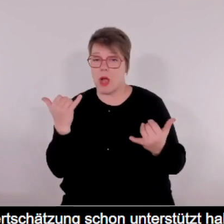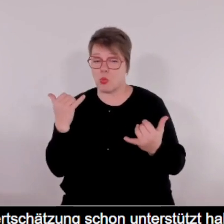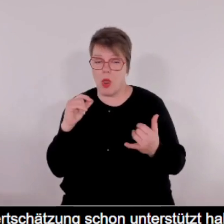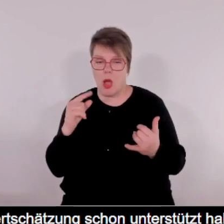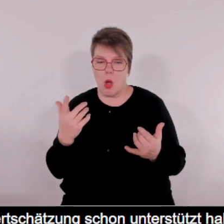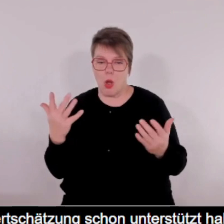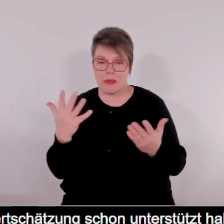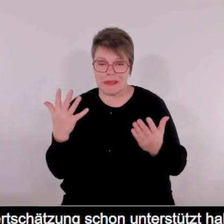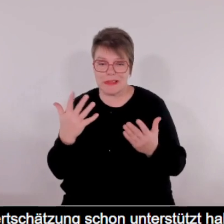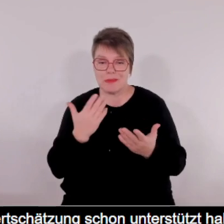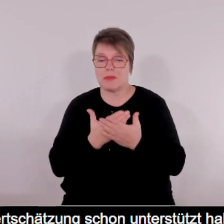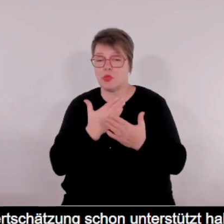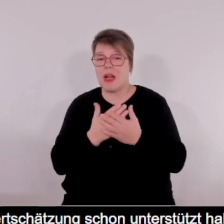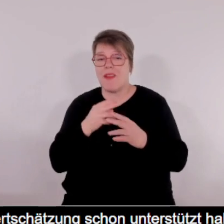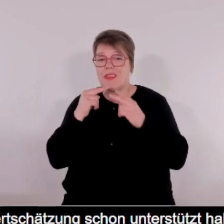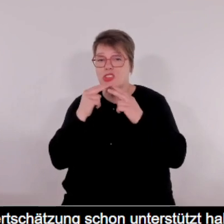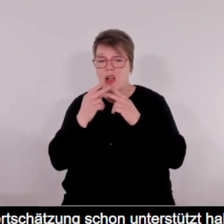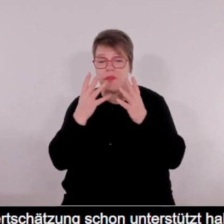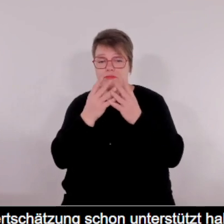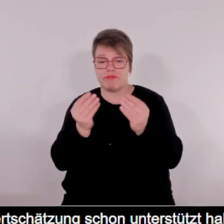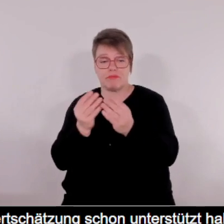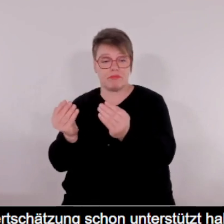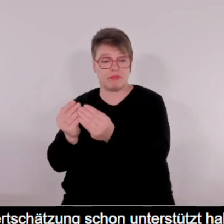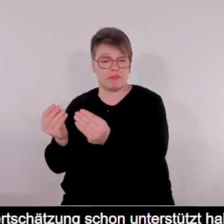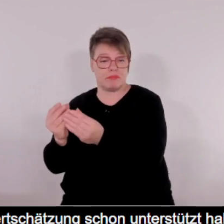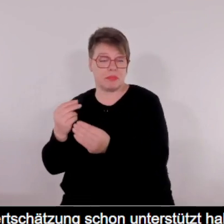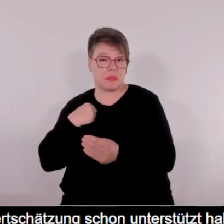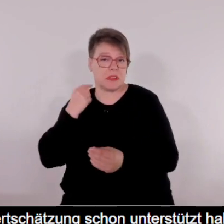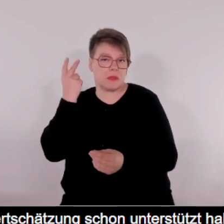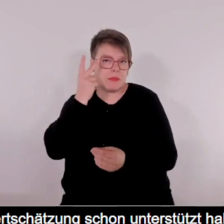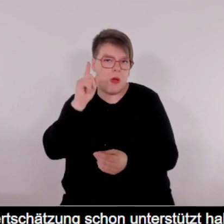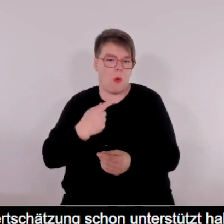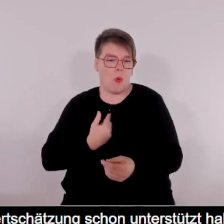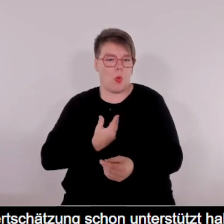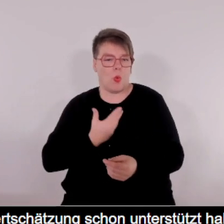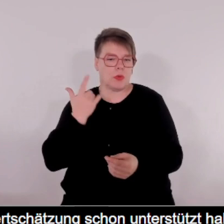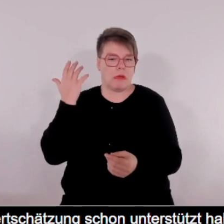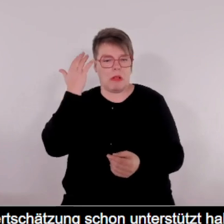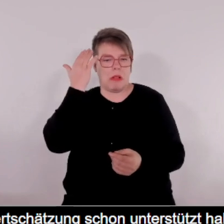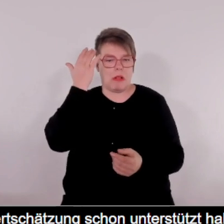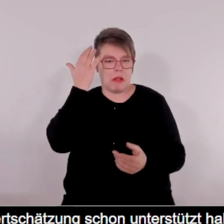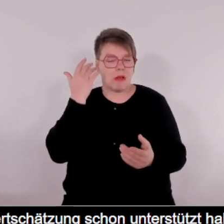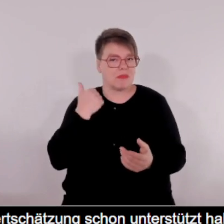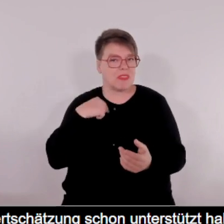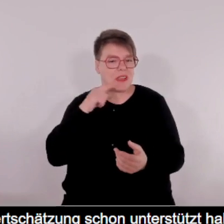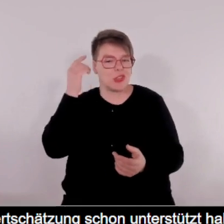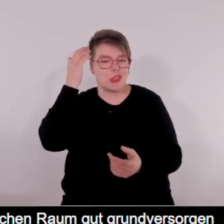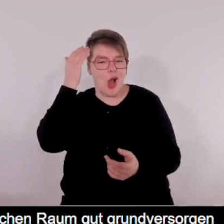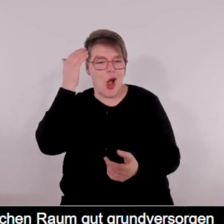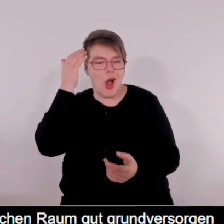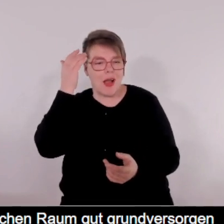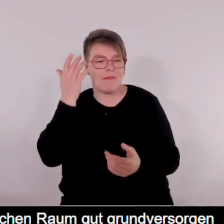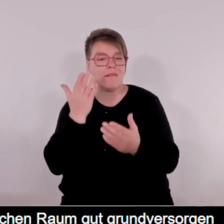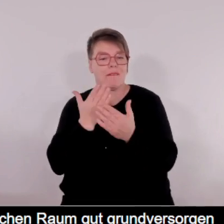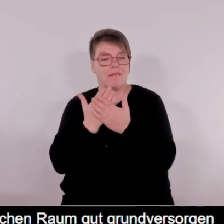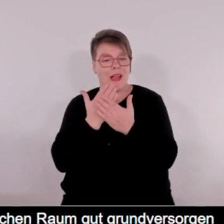Dorf gefährdet ist. Also es gibt da eine klare Hochrechnung und das darf eigentlich nicht passieren. Und mit Bedauern stellen wir fest,